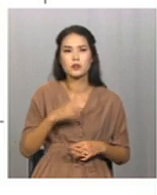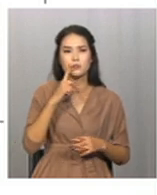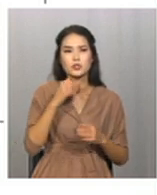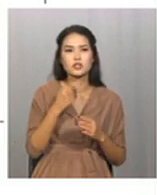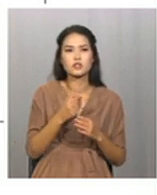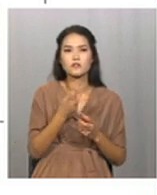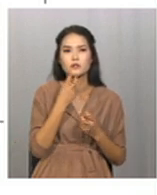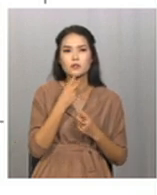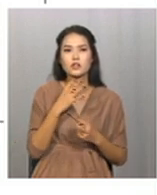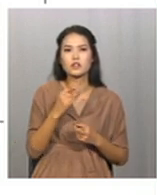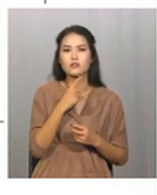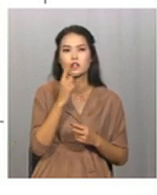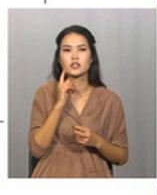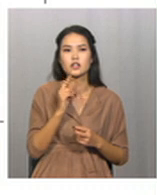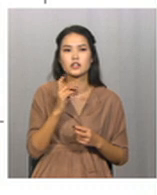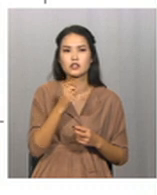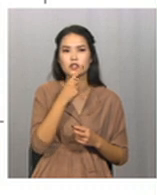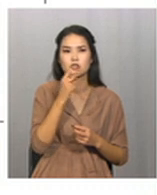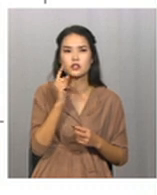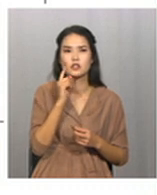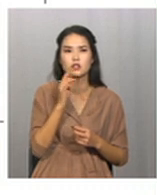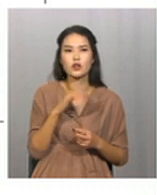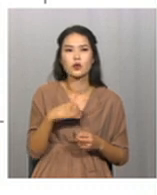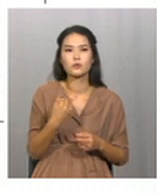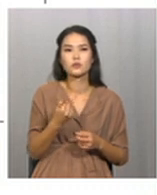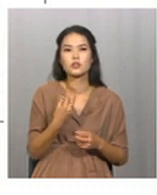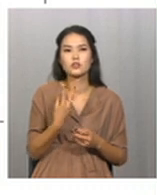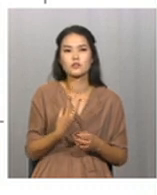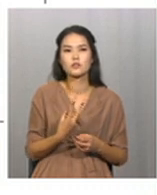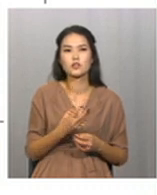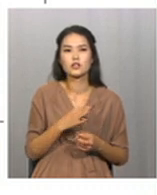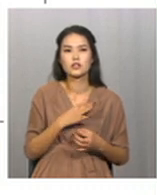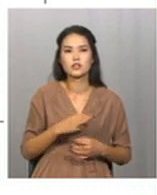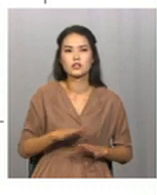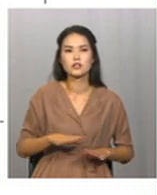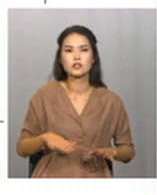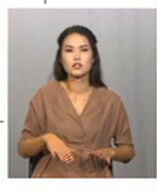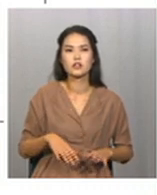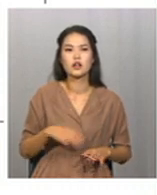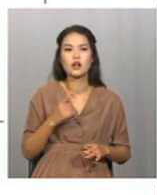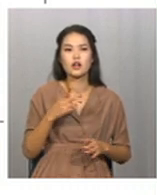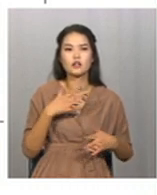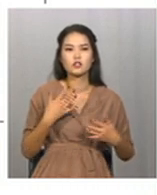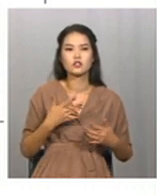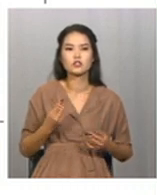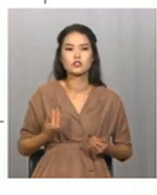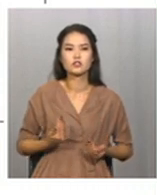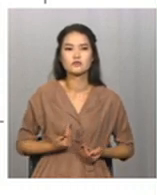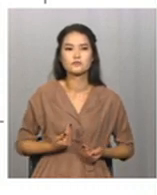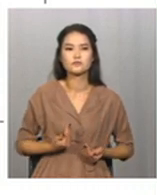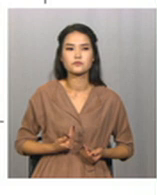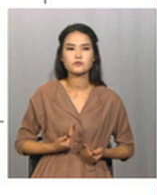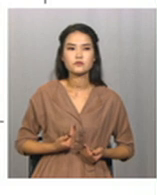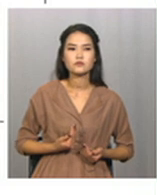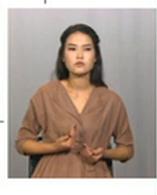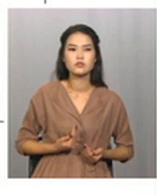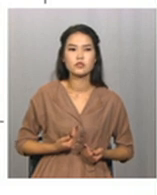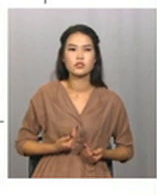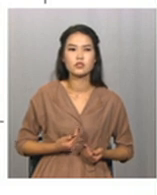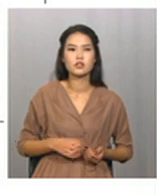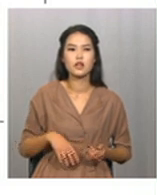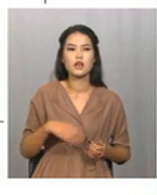презрительно высмеивала и в глаза, и за глаза. У нее было двое детей, у Веры детей не было. Отношение к